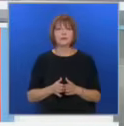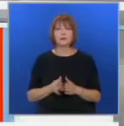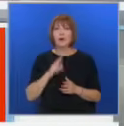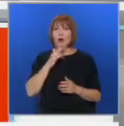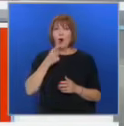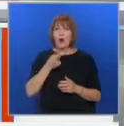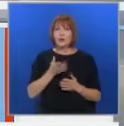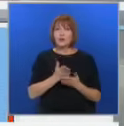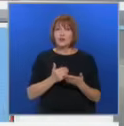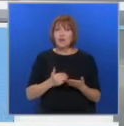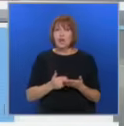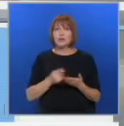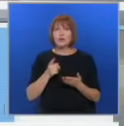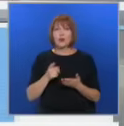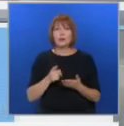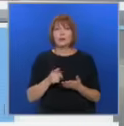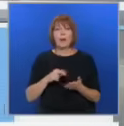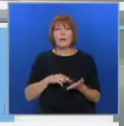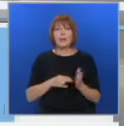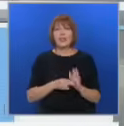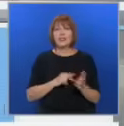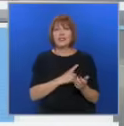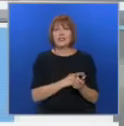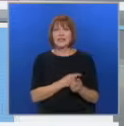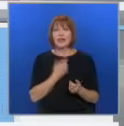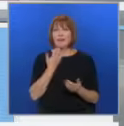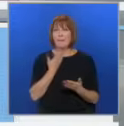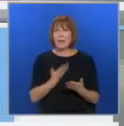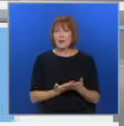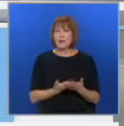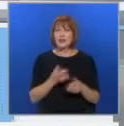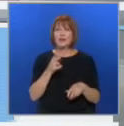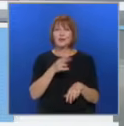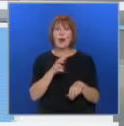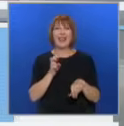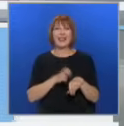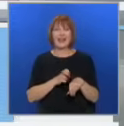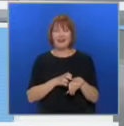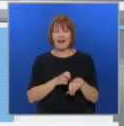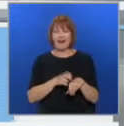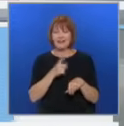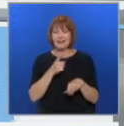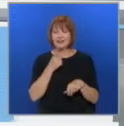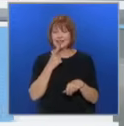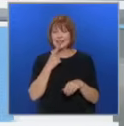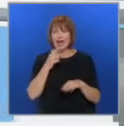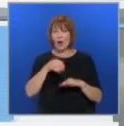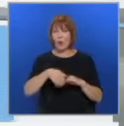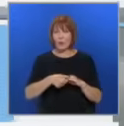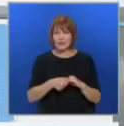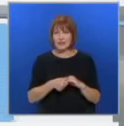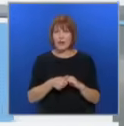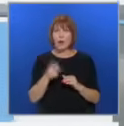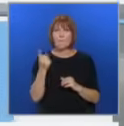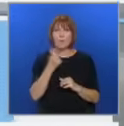Отговор на част от парламентарно представените политически сили днес на предложената от ППДБ декларация за преодоляване на корупцията. Знаете,